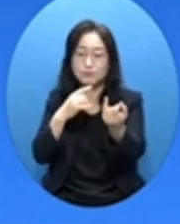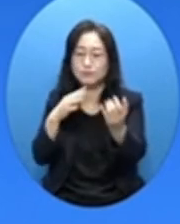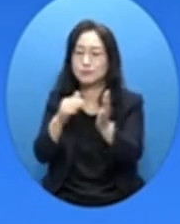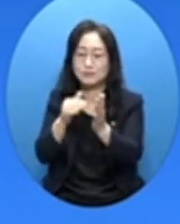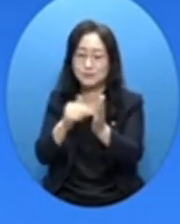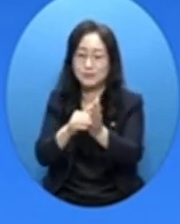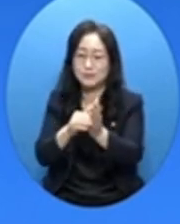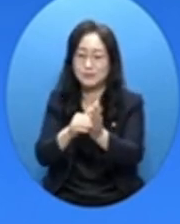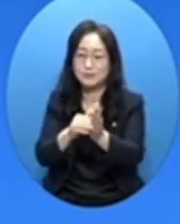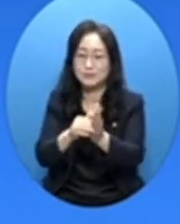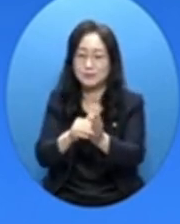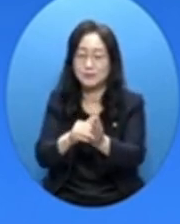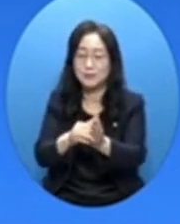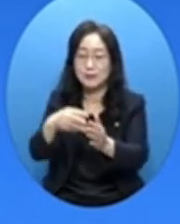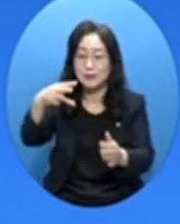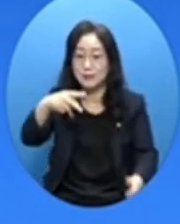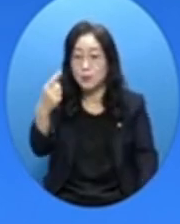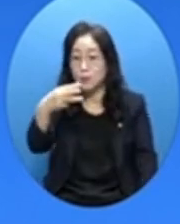로라는